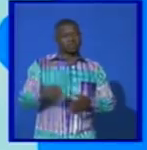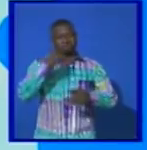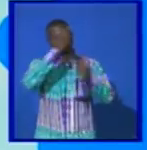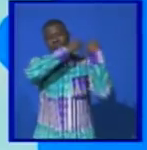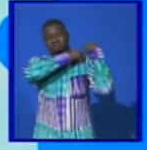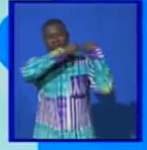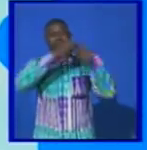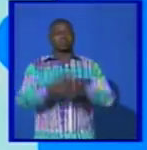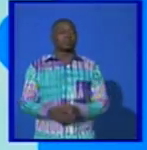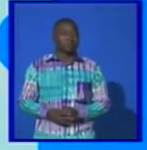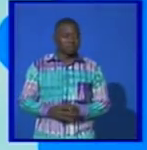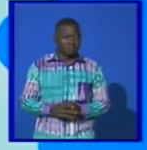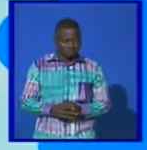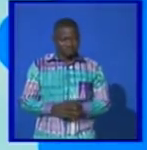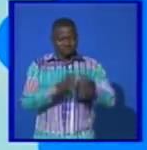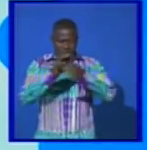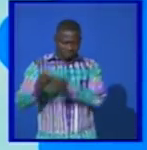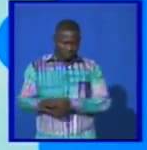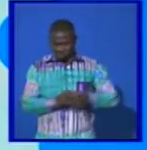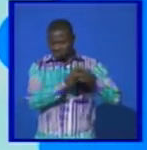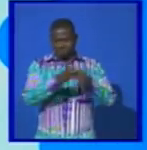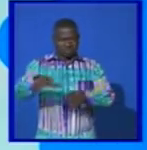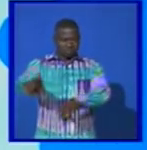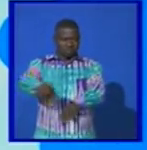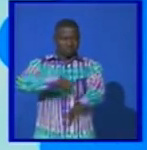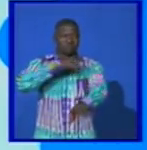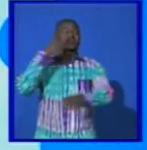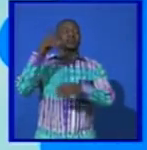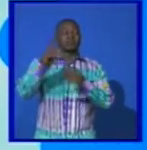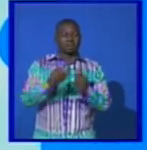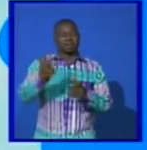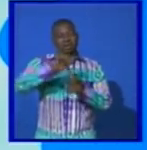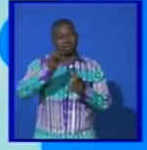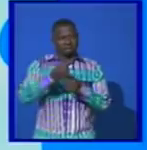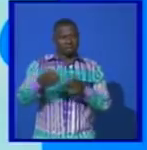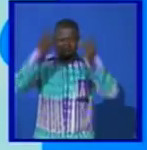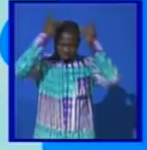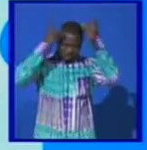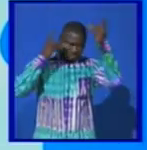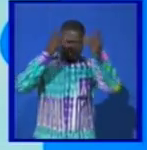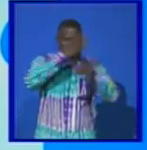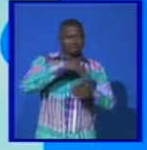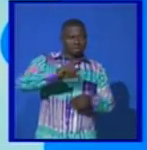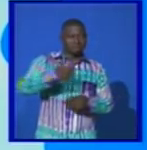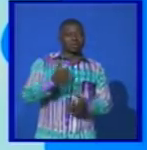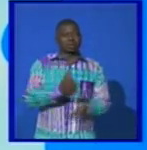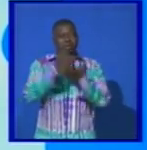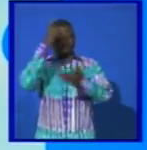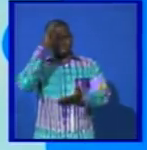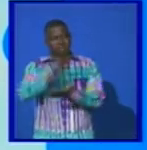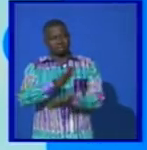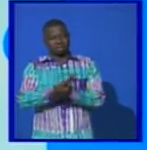Une collaboration de longue date en quête des renforcements douaniers, transitaires et commerçants ont organisé hier à Bobo Dioulasso une